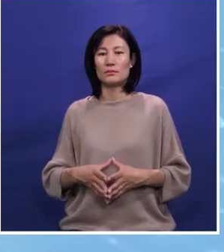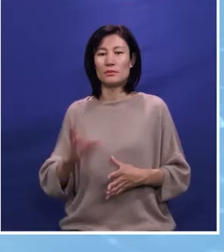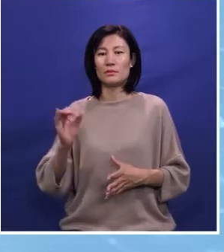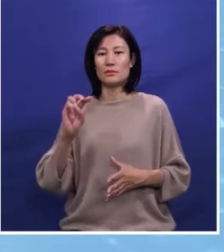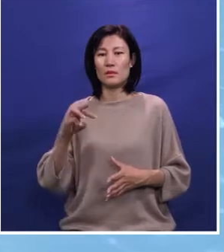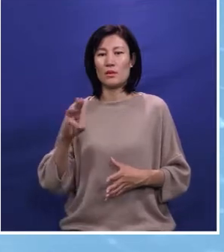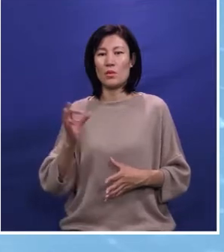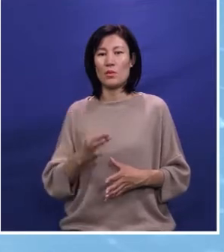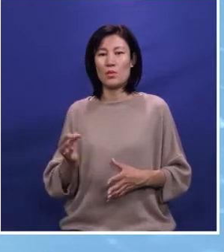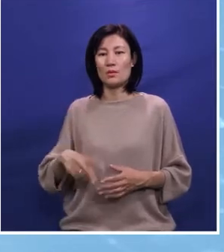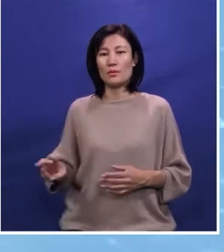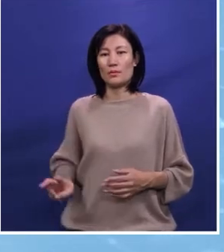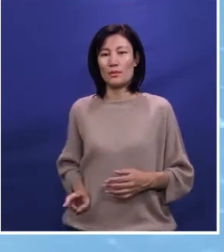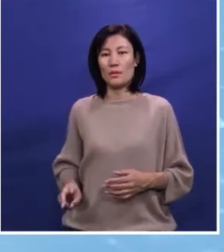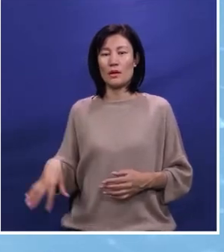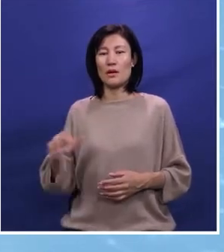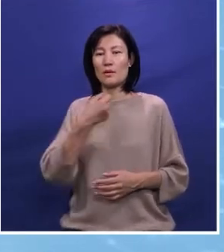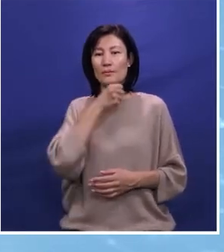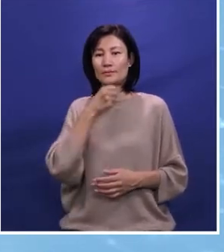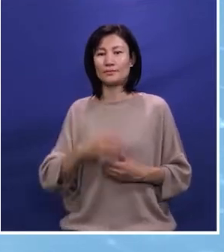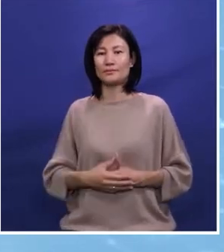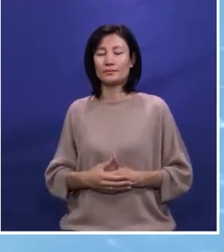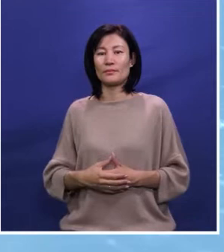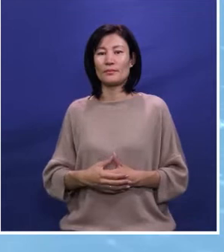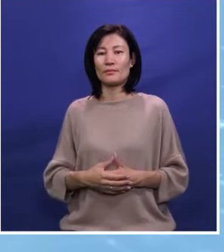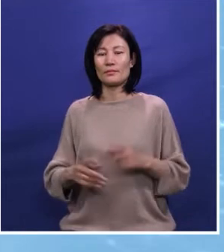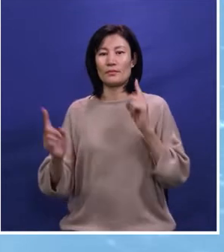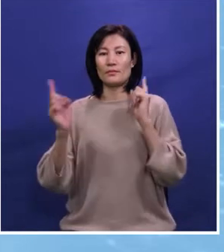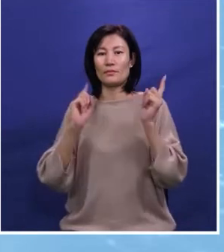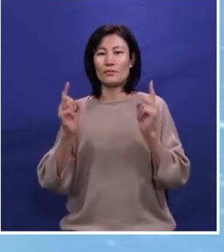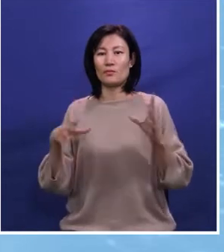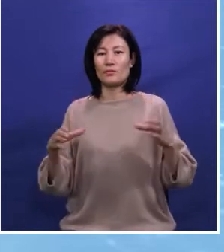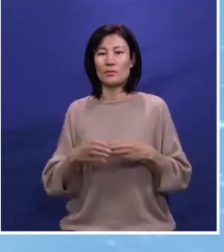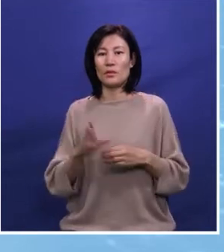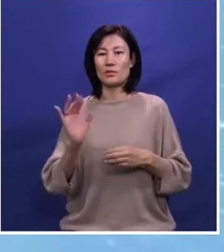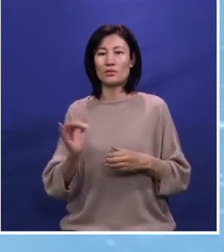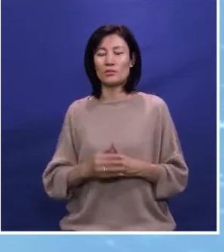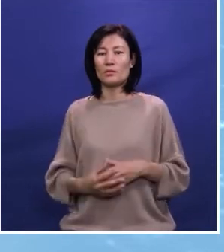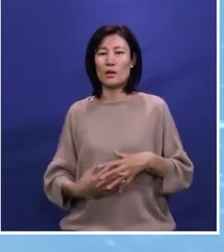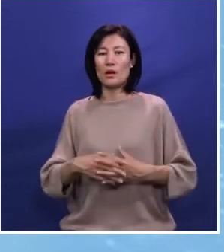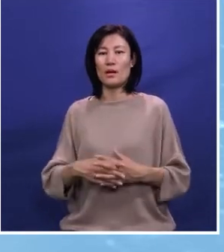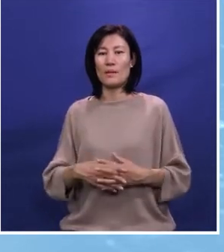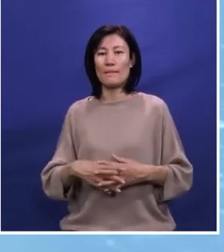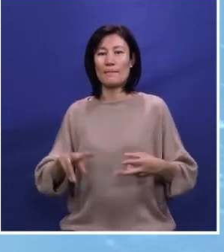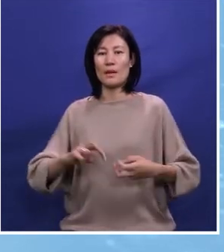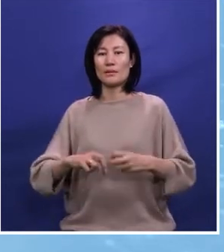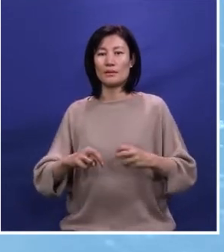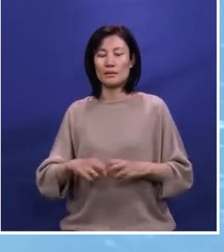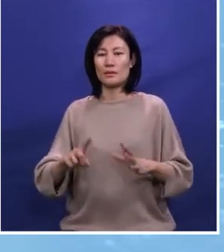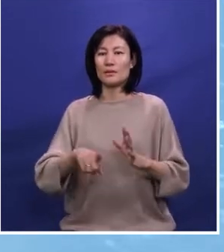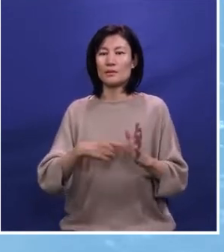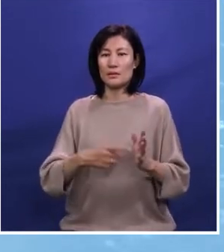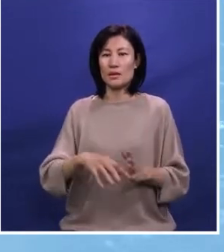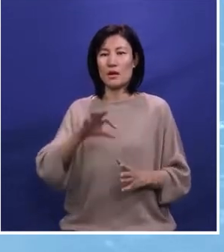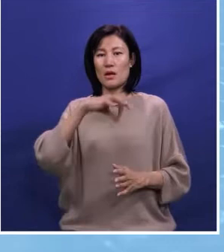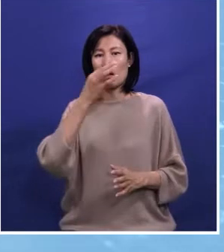Сайрам ауданында өңір басшысы мен ақсақалдарының қатысуымен келелі жиын өтті. Басқосу барысында аудандағы бірқатар өзекті мәселелер